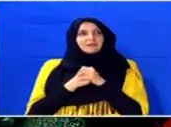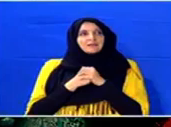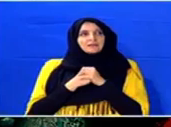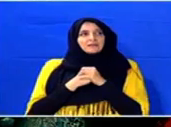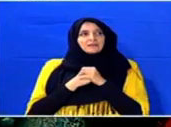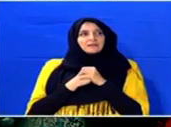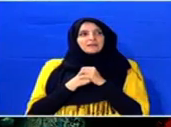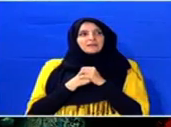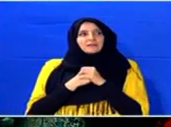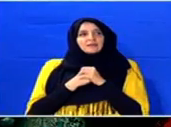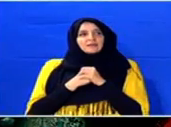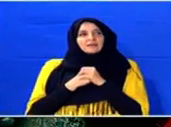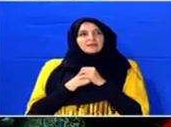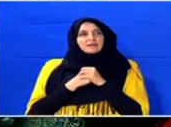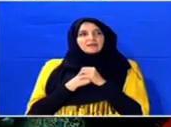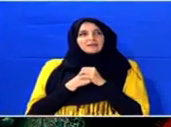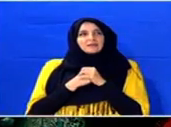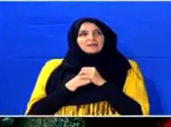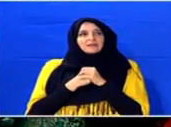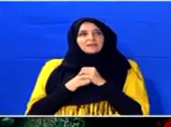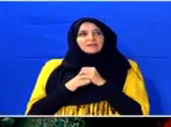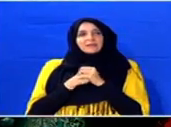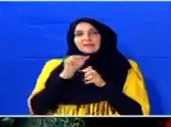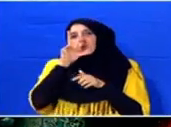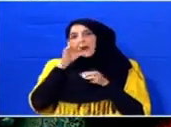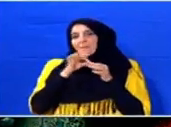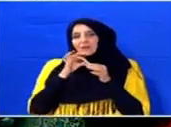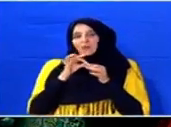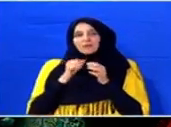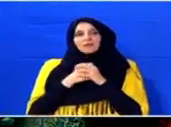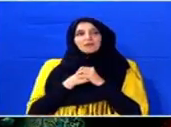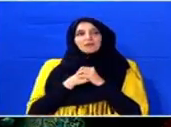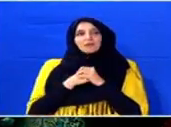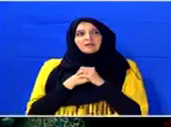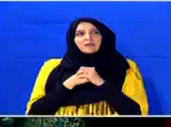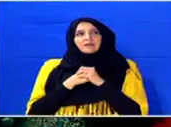سعيد من فضلك ثلاث دقائق شكرا